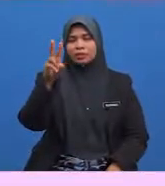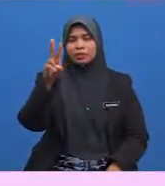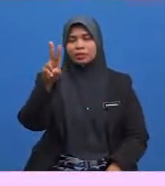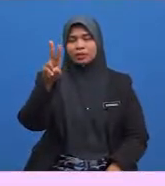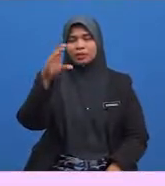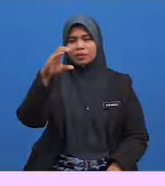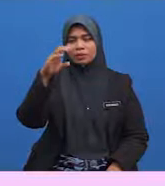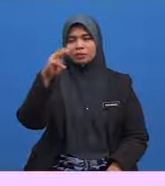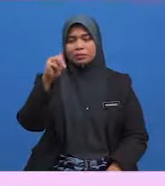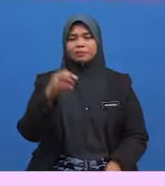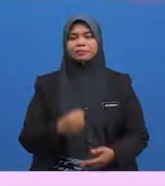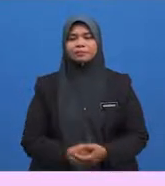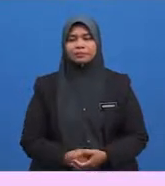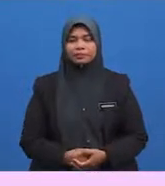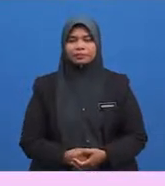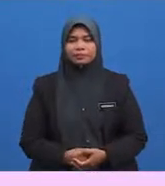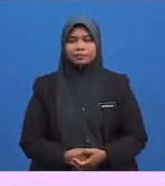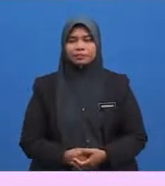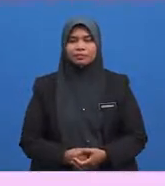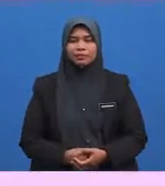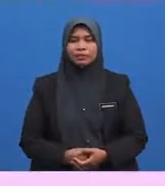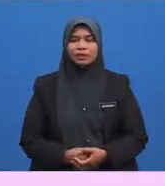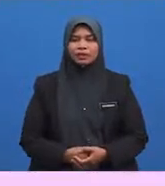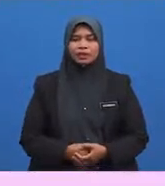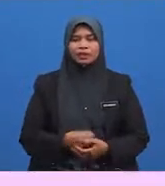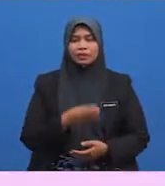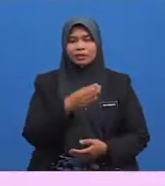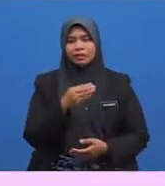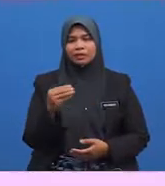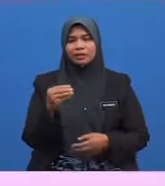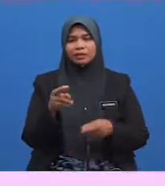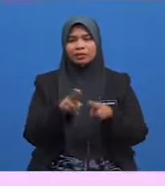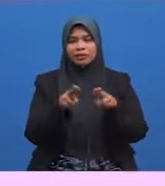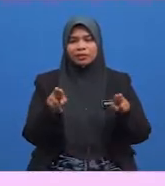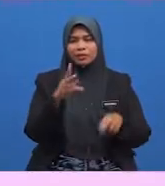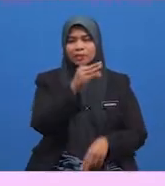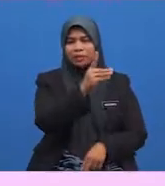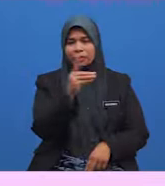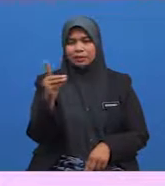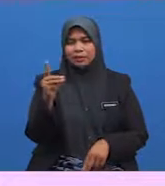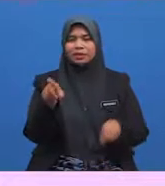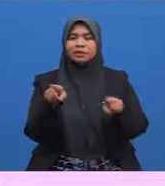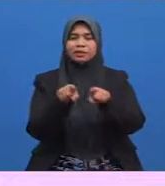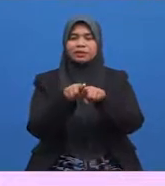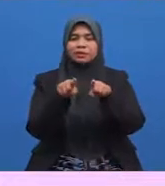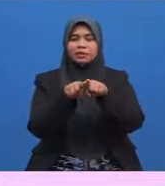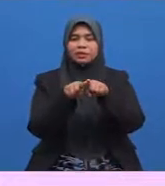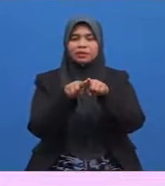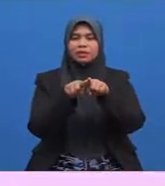132 cm. Manakala ukuran diameter sama